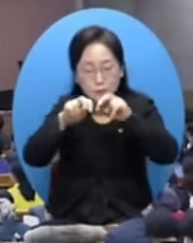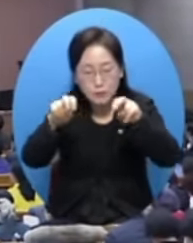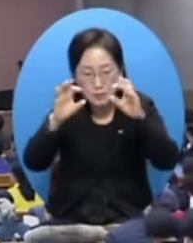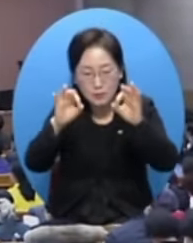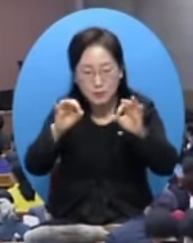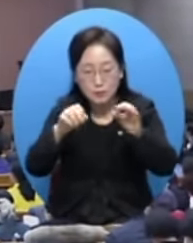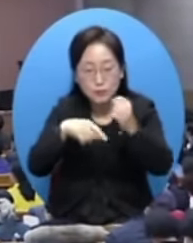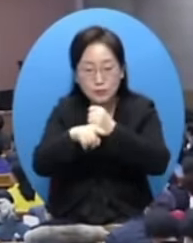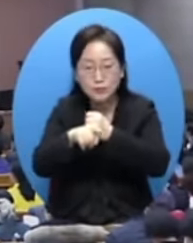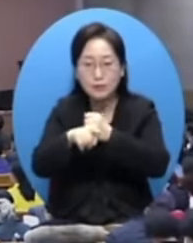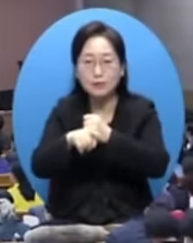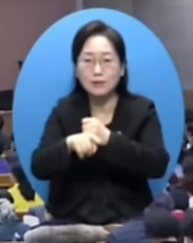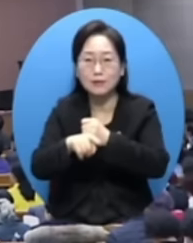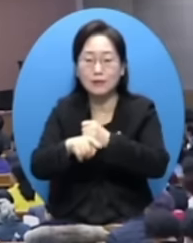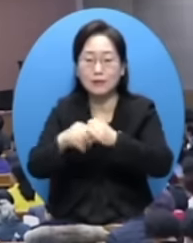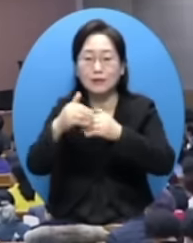살펴보니까이 진행형입니다 과거에도